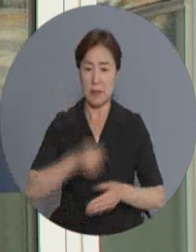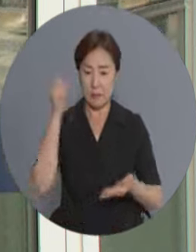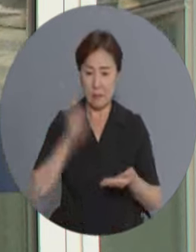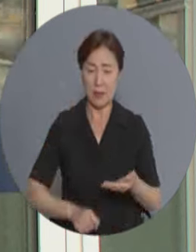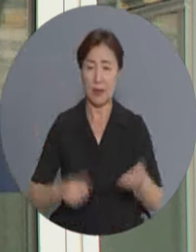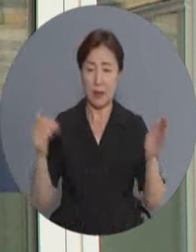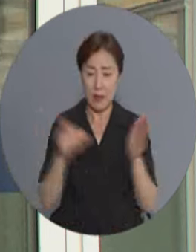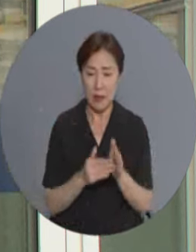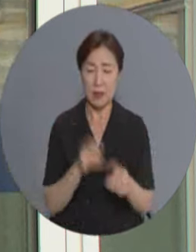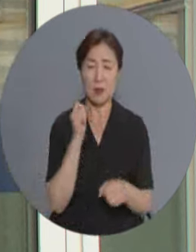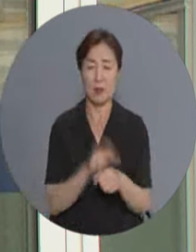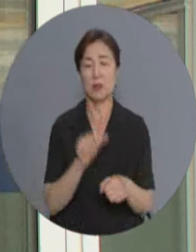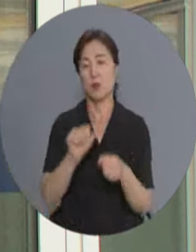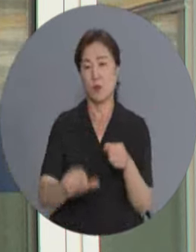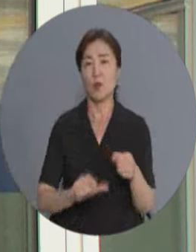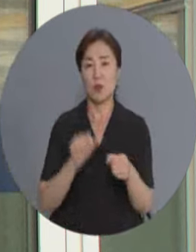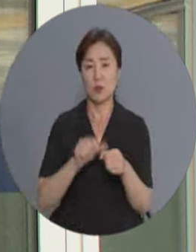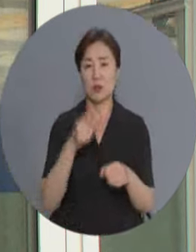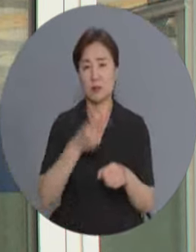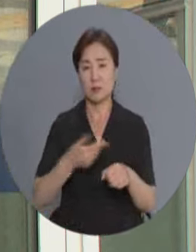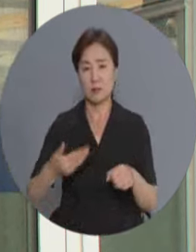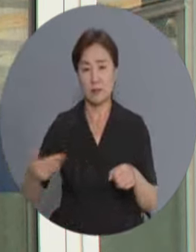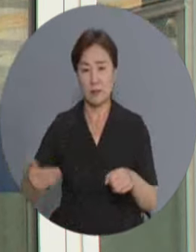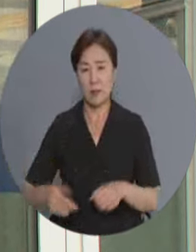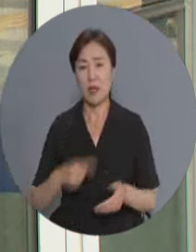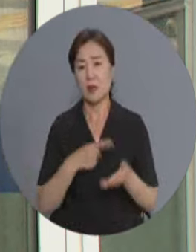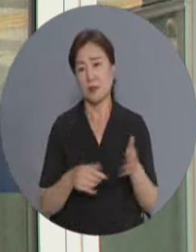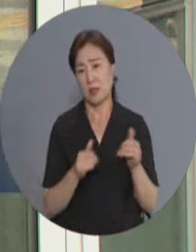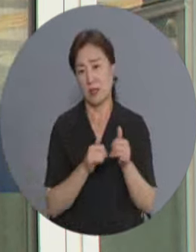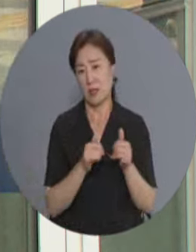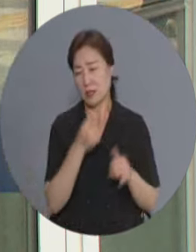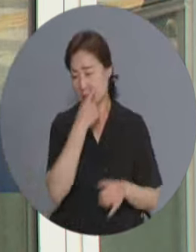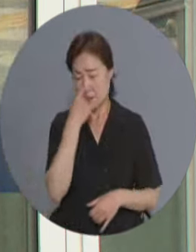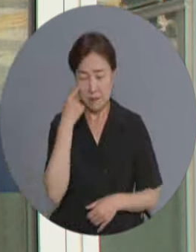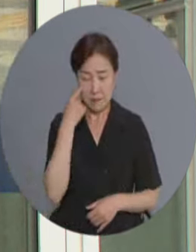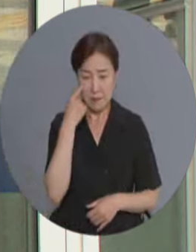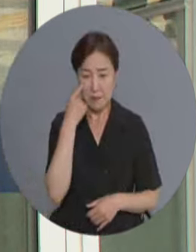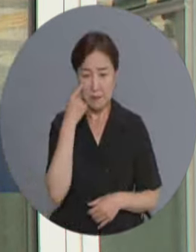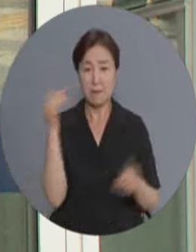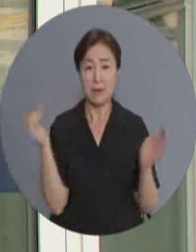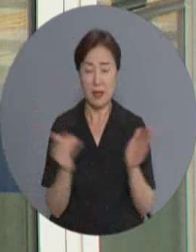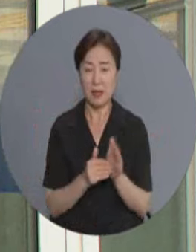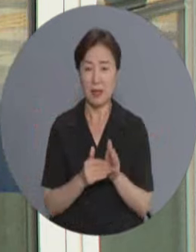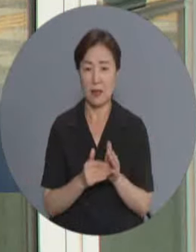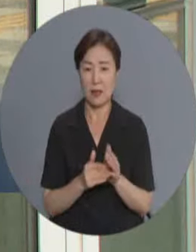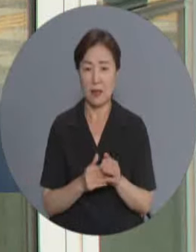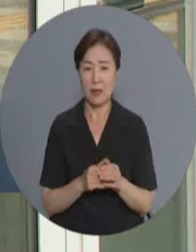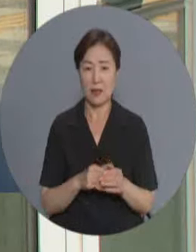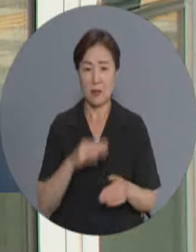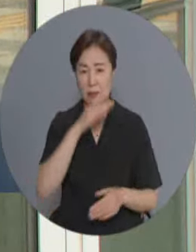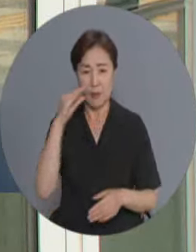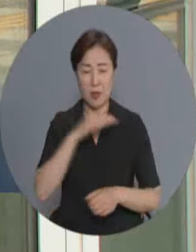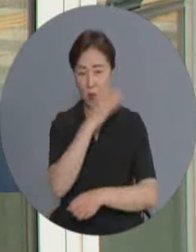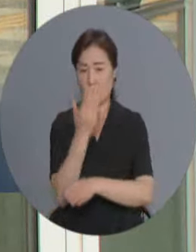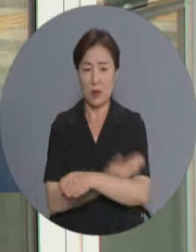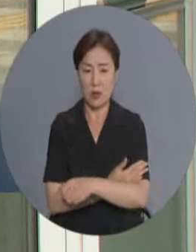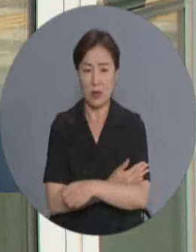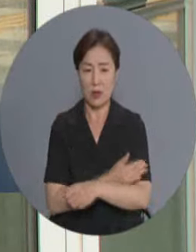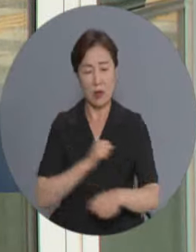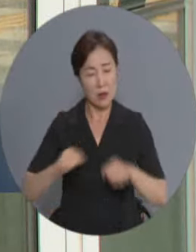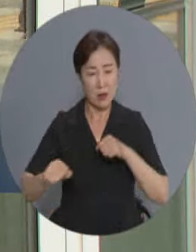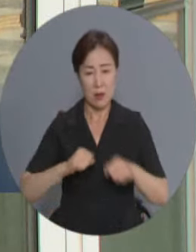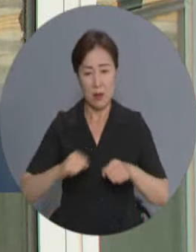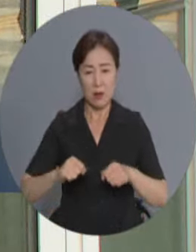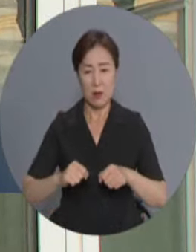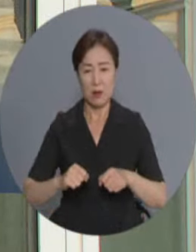벌써 5년여가 지날 만큼 피해 사실을 입증받고 정당한 권리를 행사한다라고 하는 것이